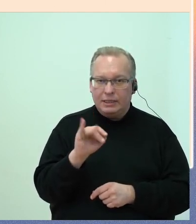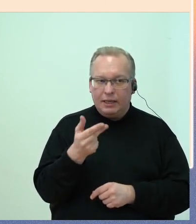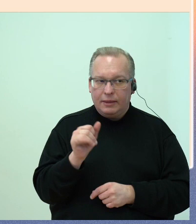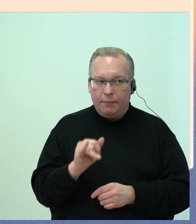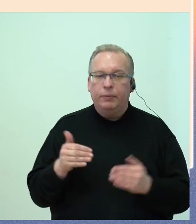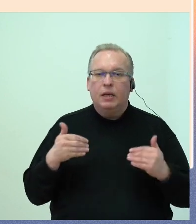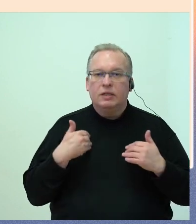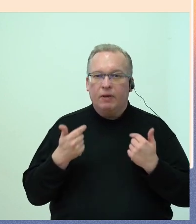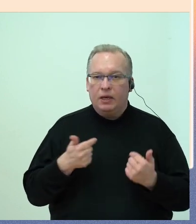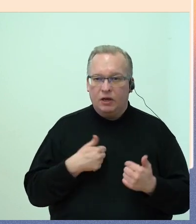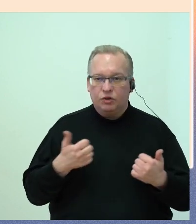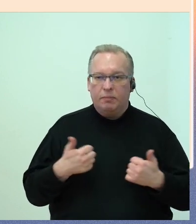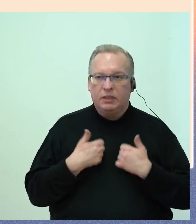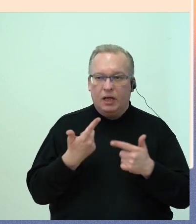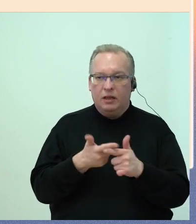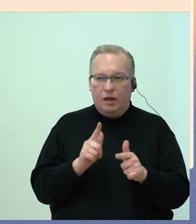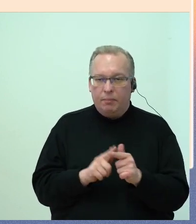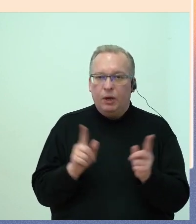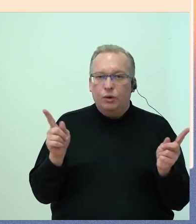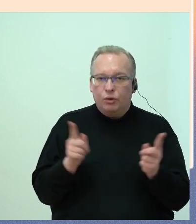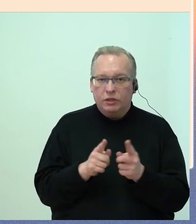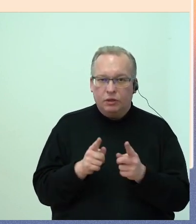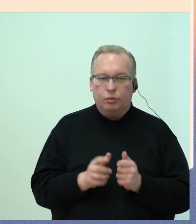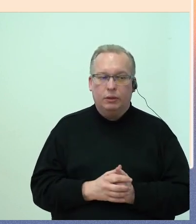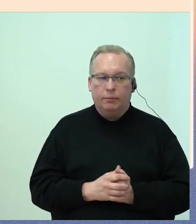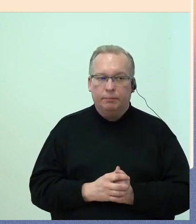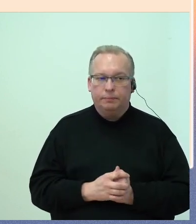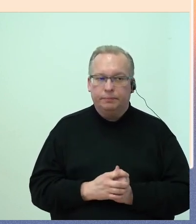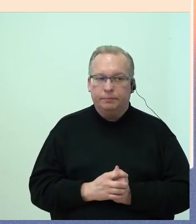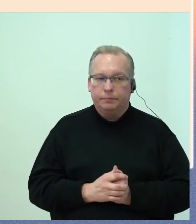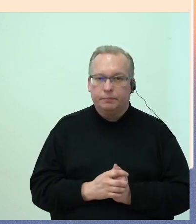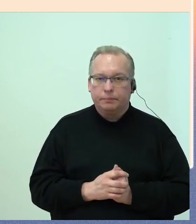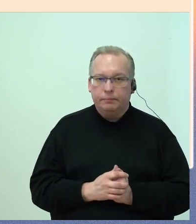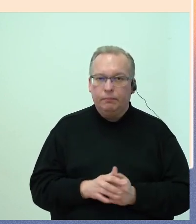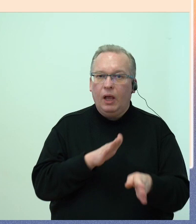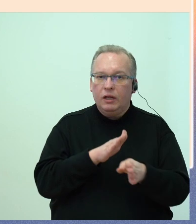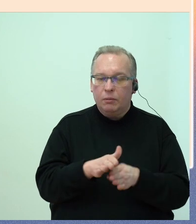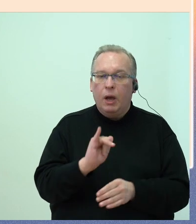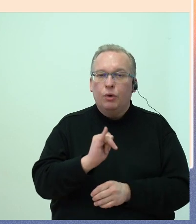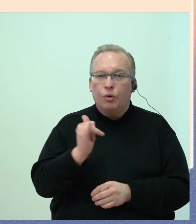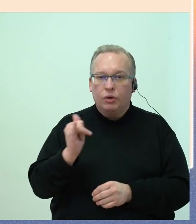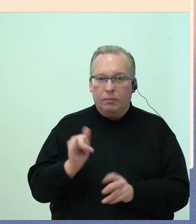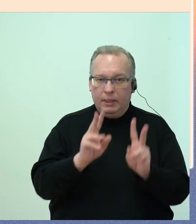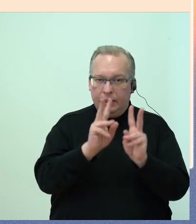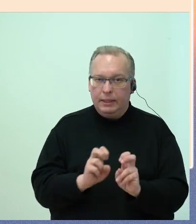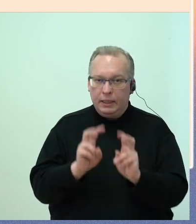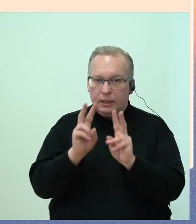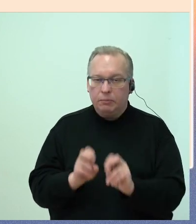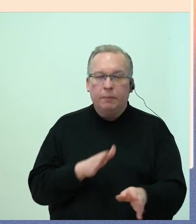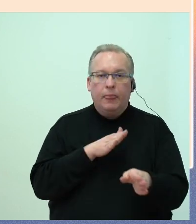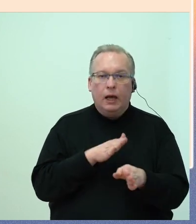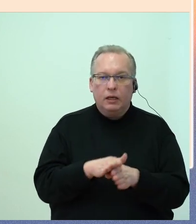Taip, sveiki, aš pasistengsiu labai koncentruotai. Tai atlikome kokybinį tyrimą,